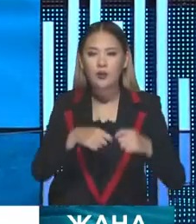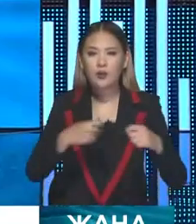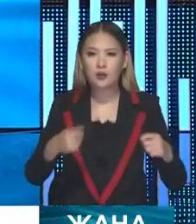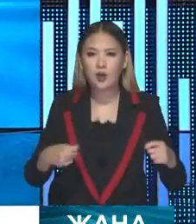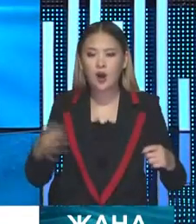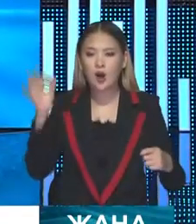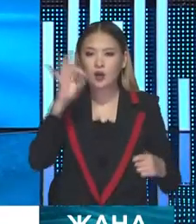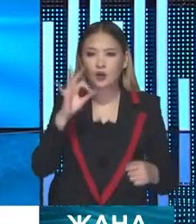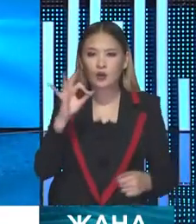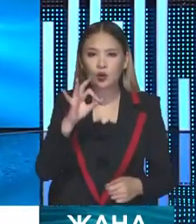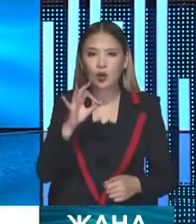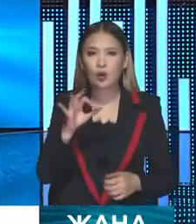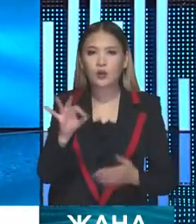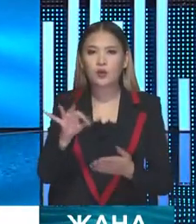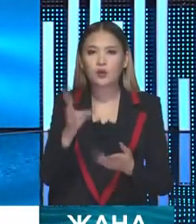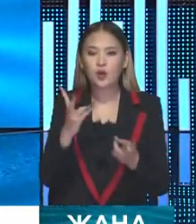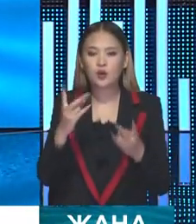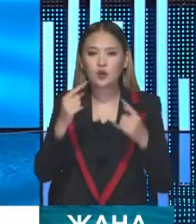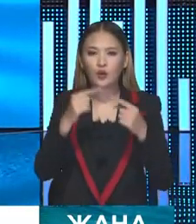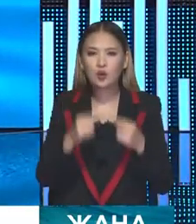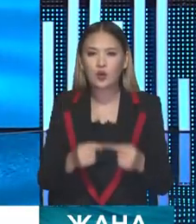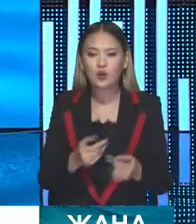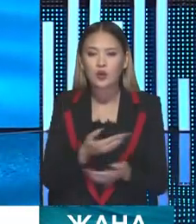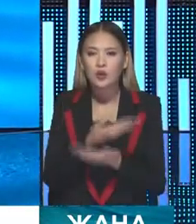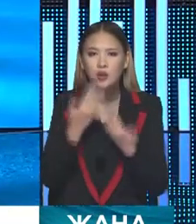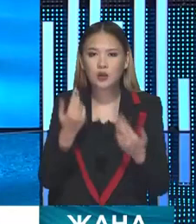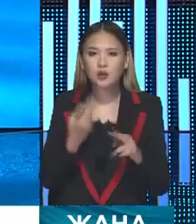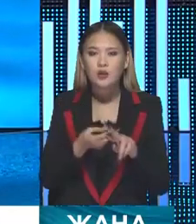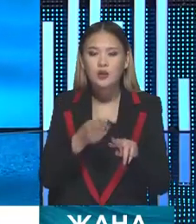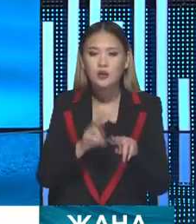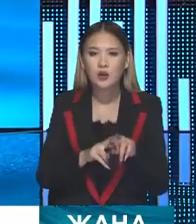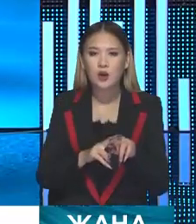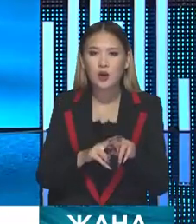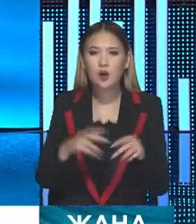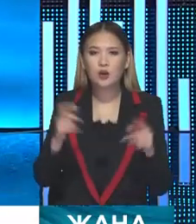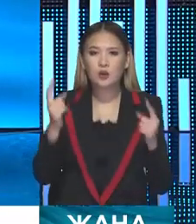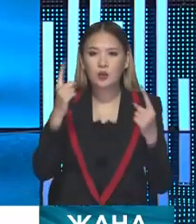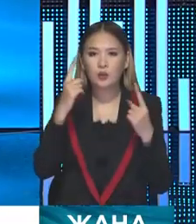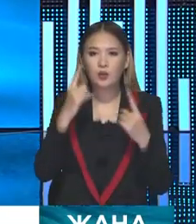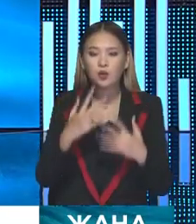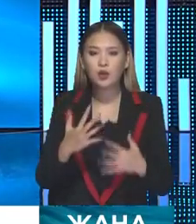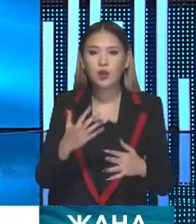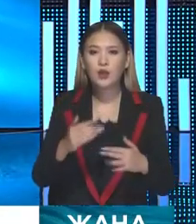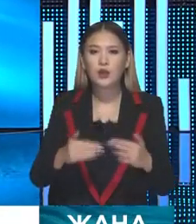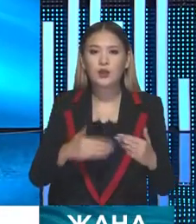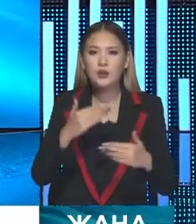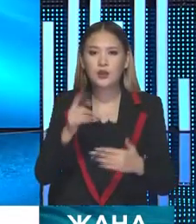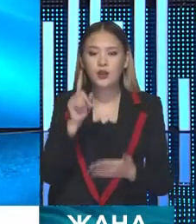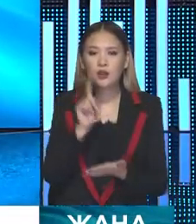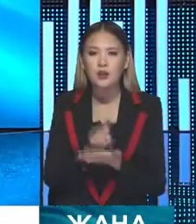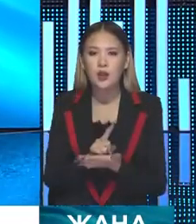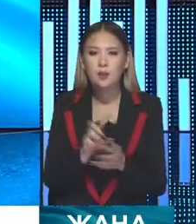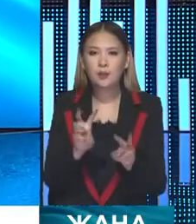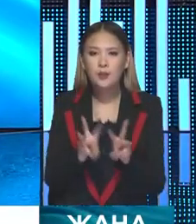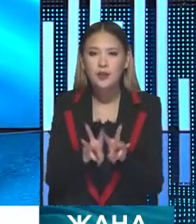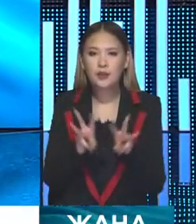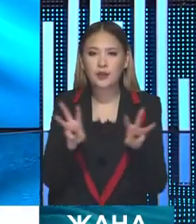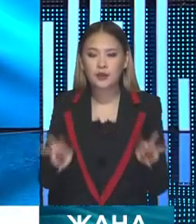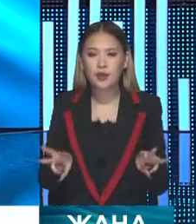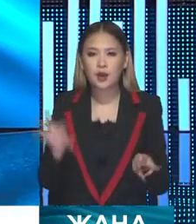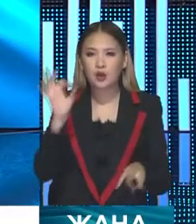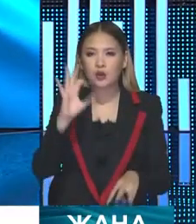дер кезінде жолдар жасалмайды. Алдағы уақытта енді тиісті министрлік, яғни индустрия